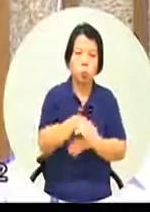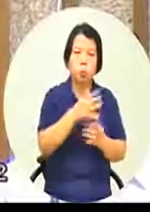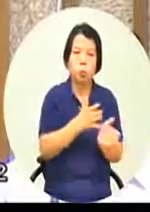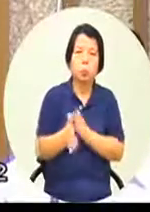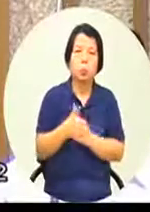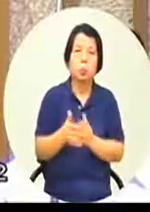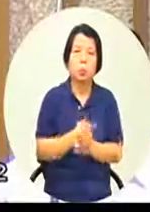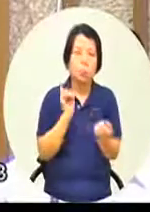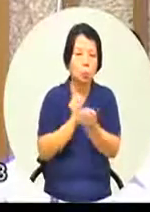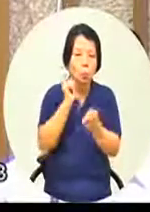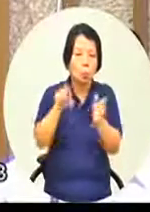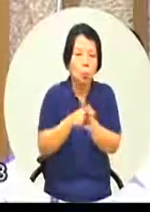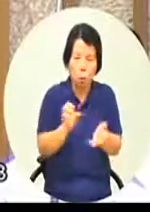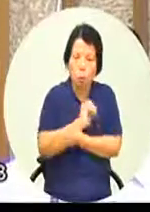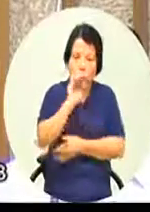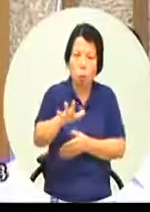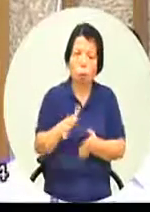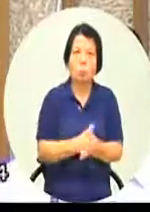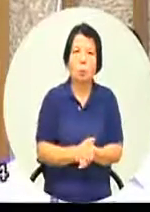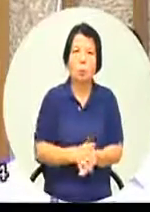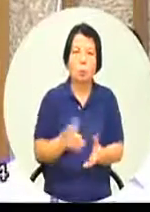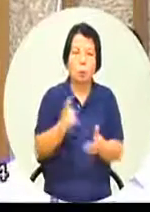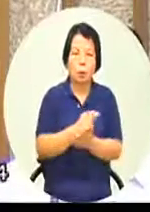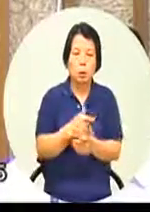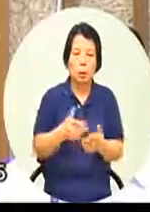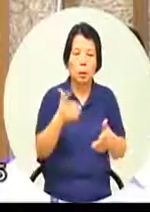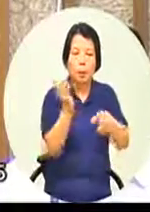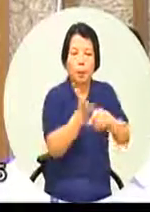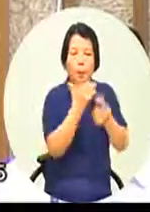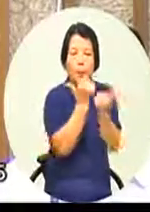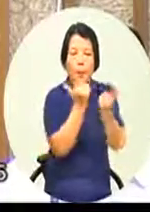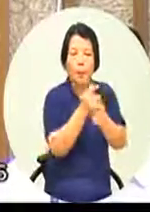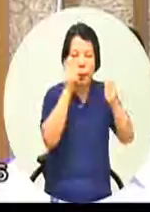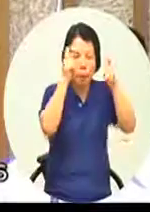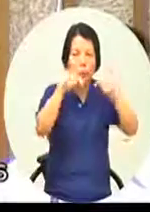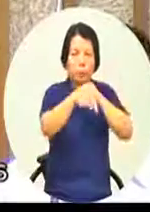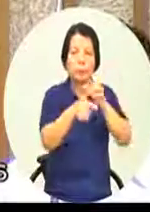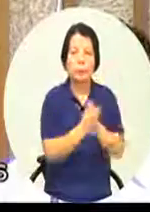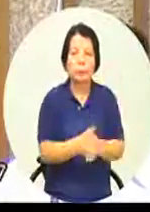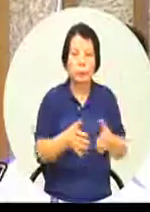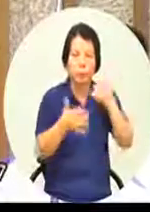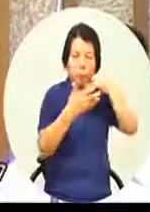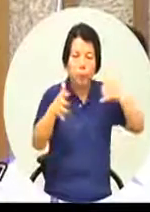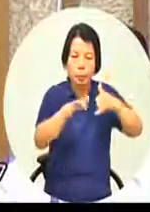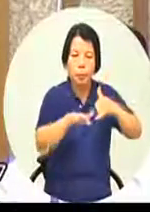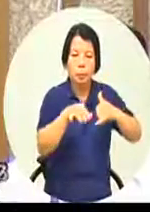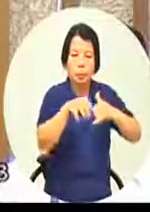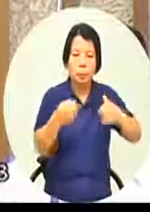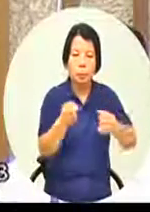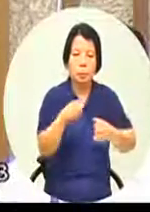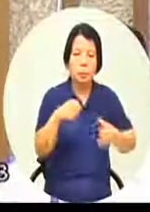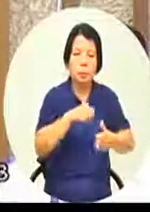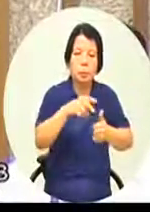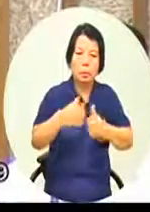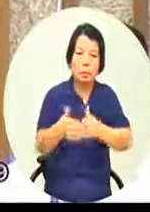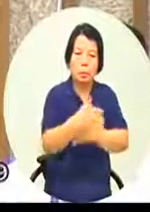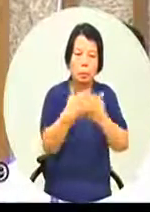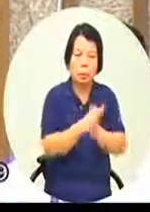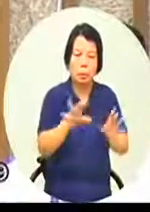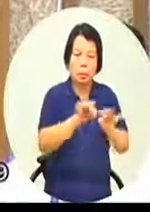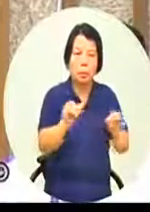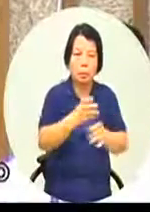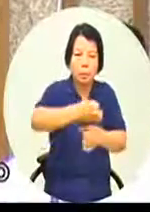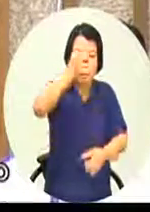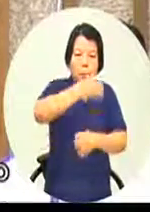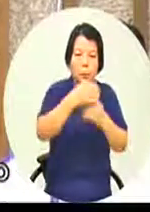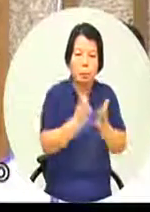候，我也特别跟他提起，包含我们这些北高雄的沿海的这些乡镇地区，其实电线的是如何去设